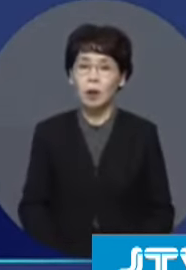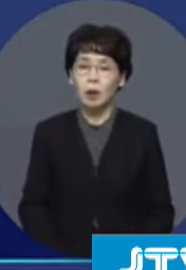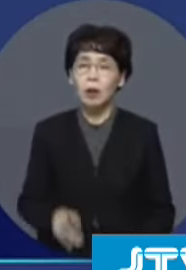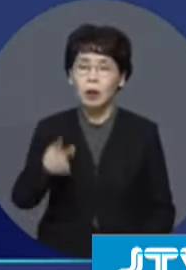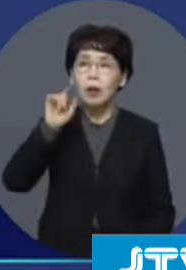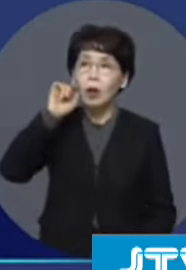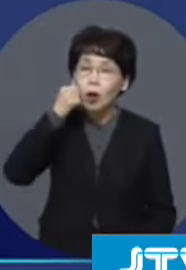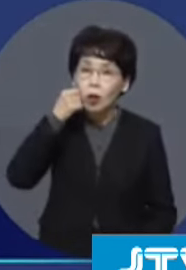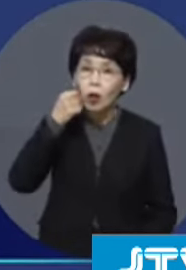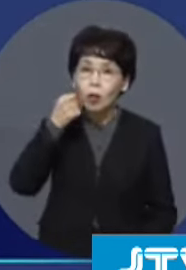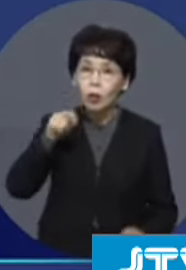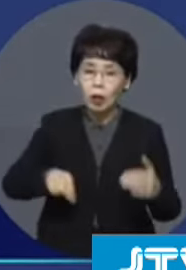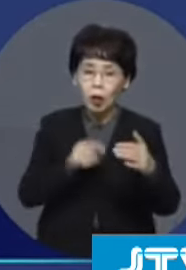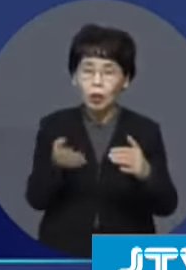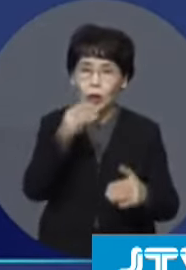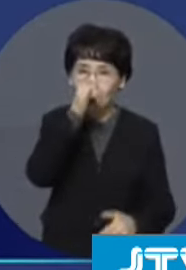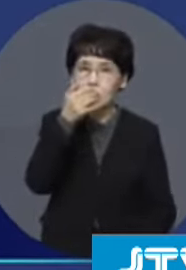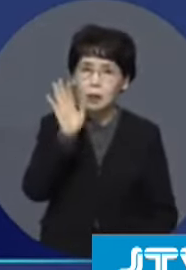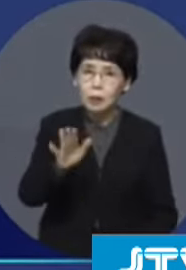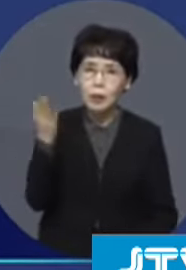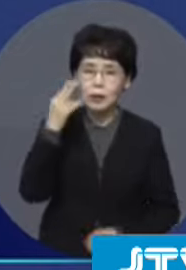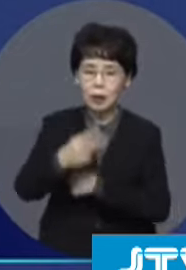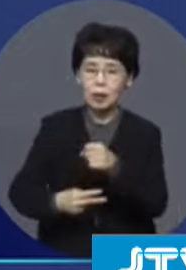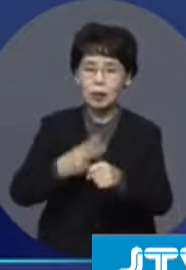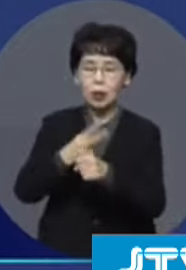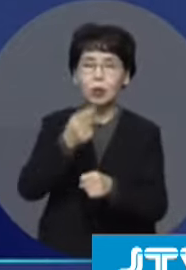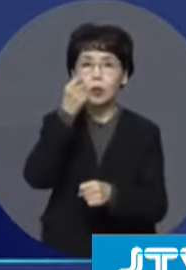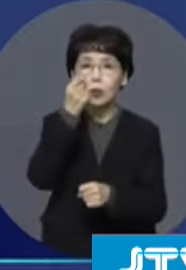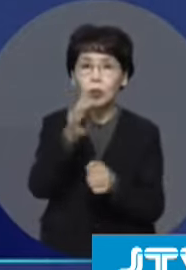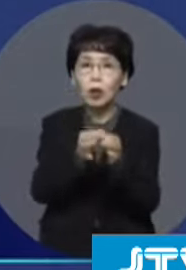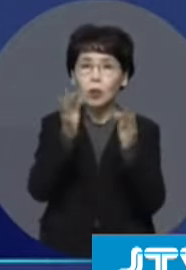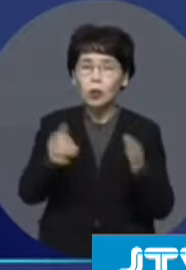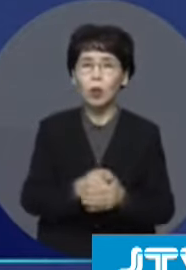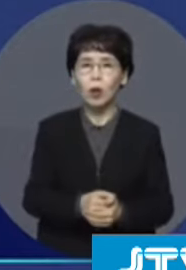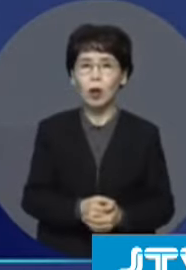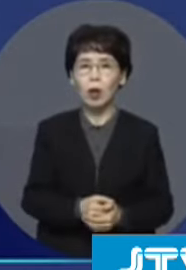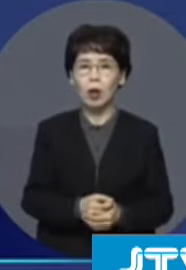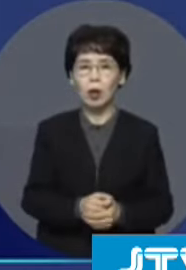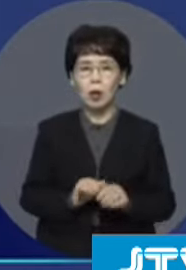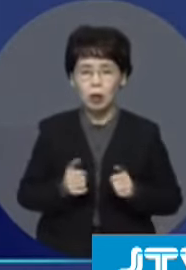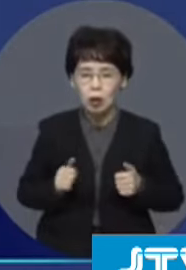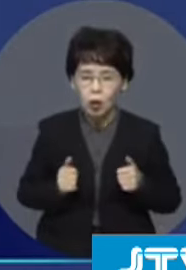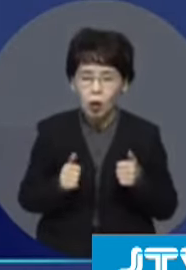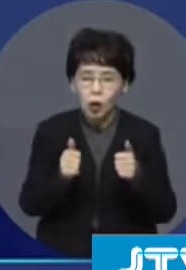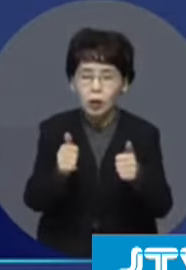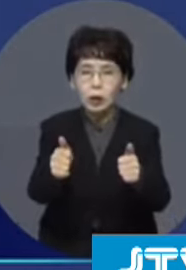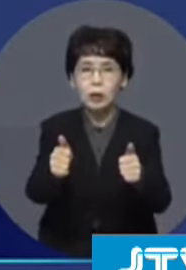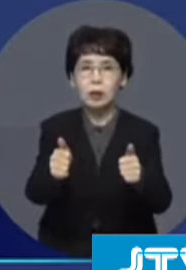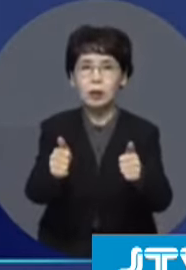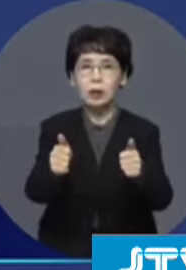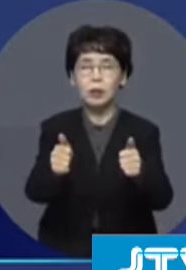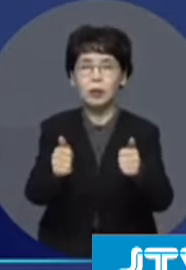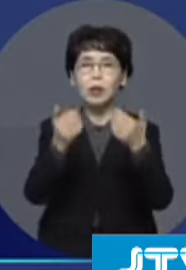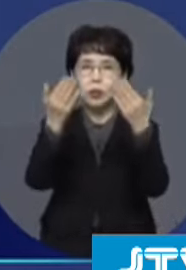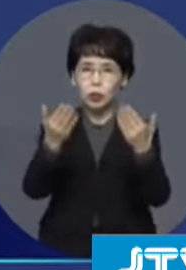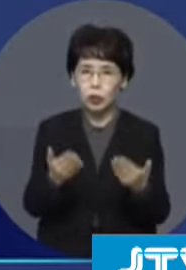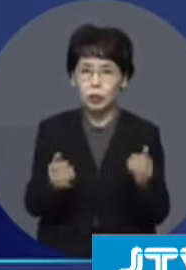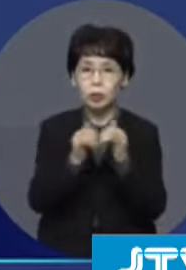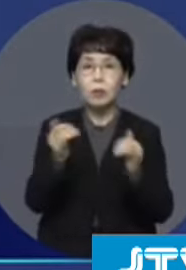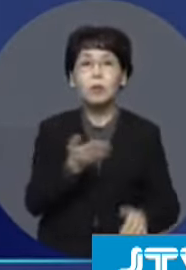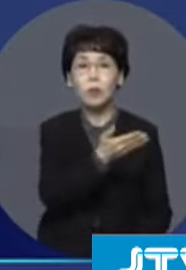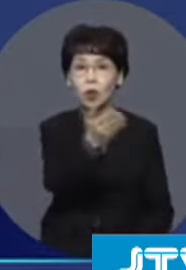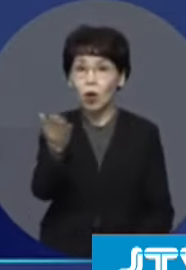이 어려운 가운데서도 지난 2년 반 동안 아무쪼록 열심히 뛰어주신 국민